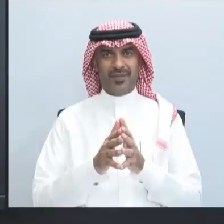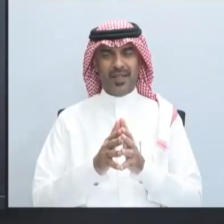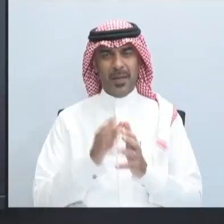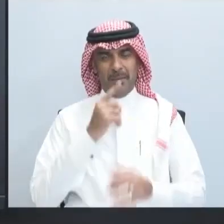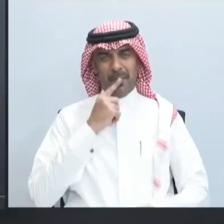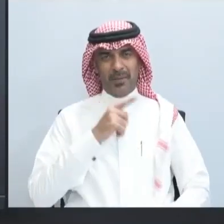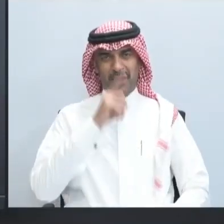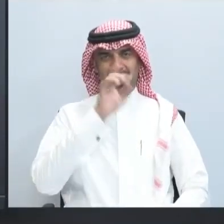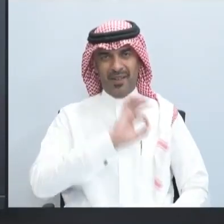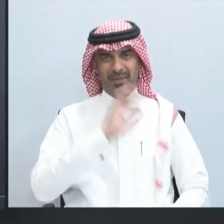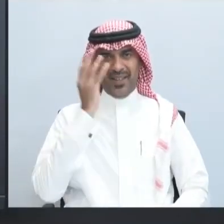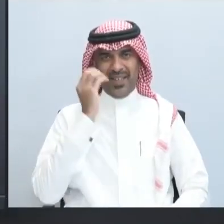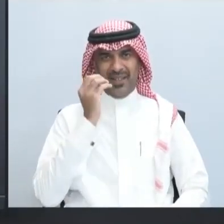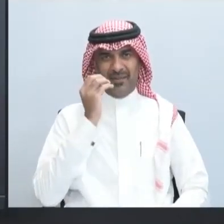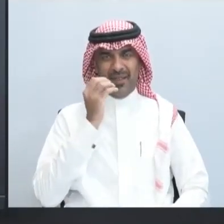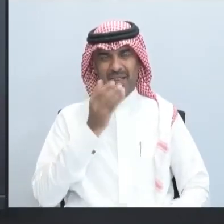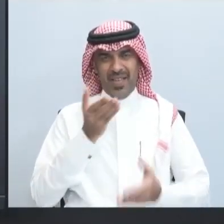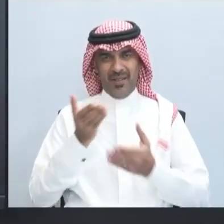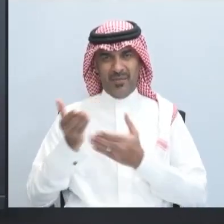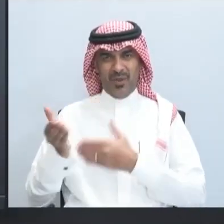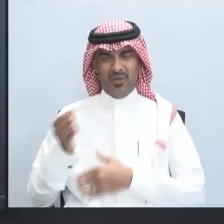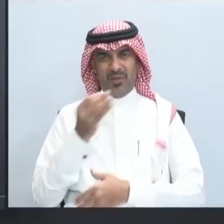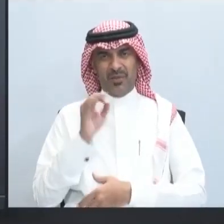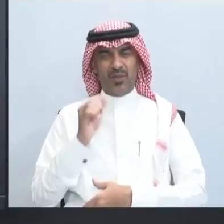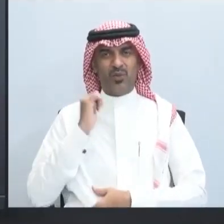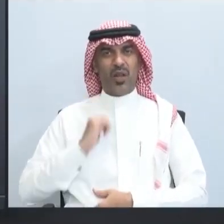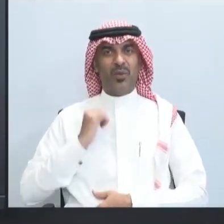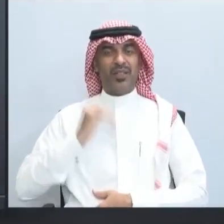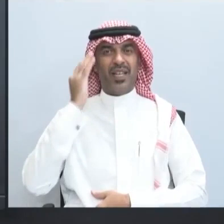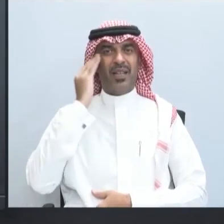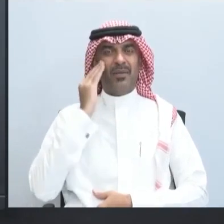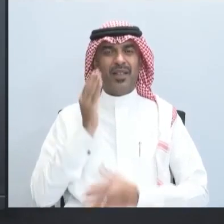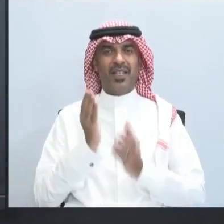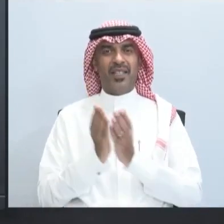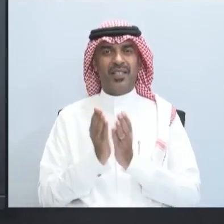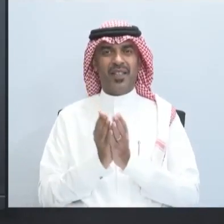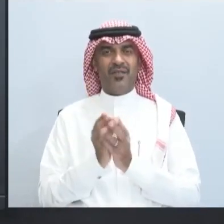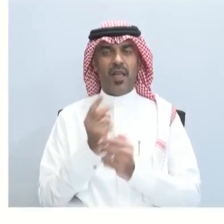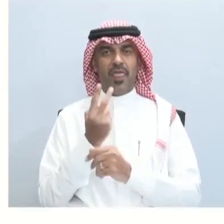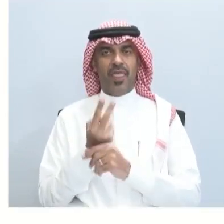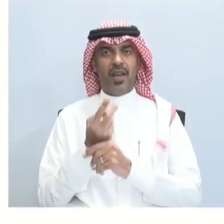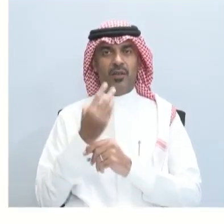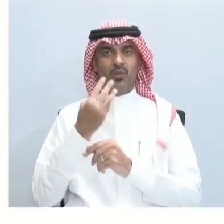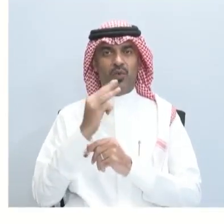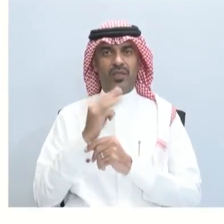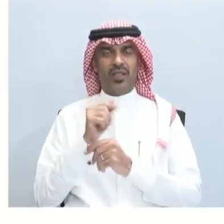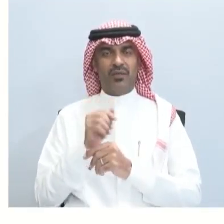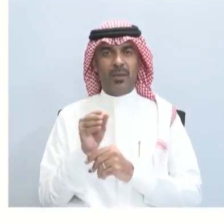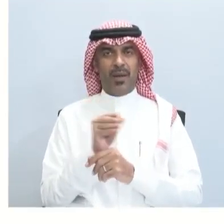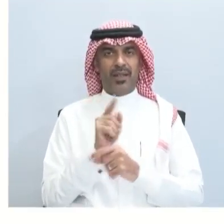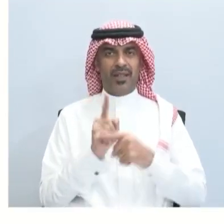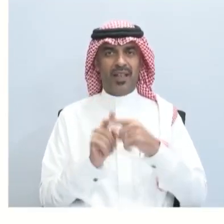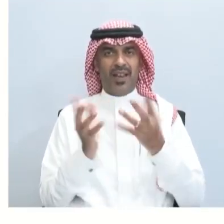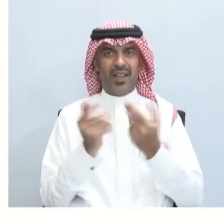بسم الله الرحمن الرحيم اهلا وسهلا بكم طلاب وطالبات الصف الثاني المتوسط في ماده الرياضيات